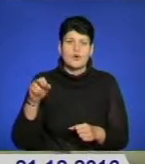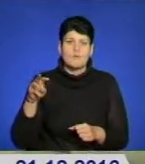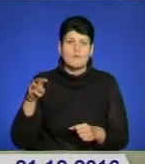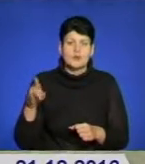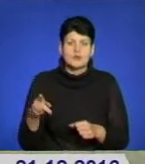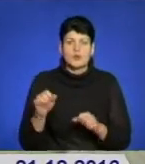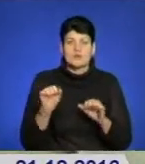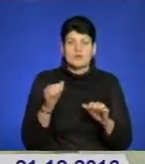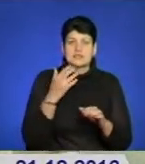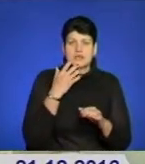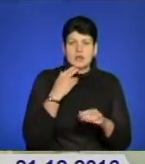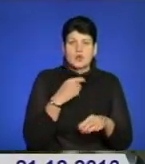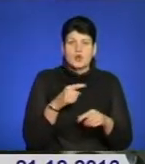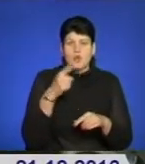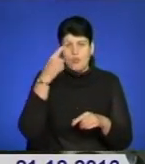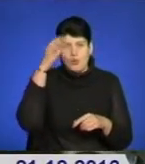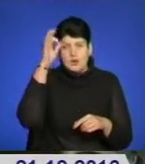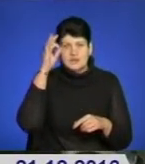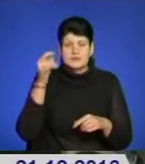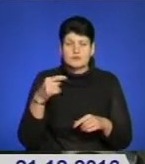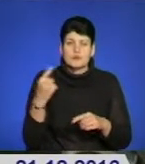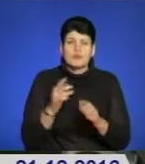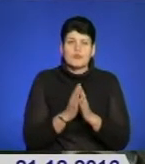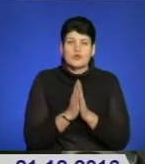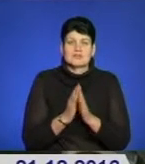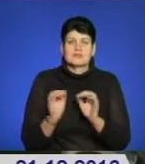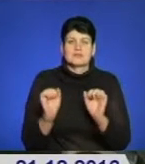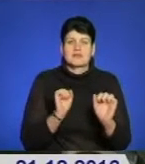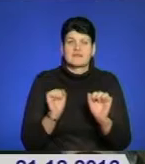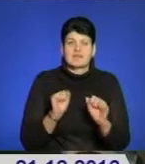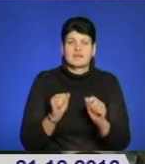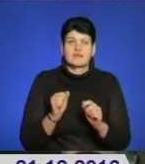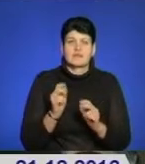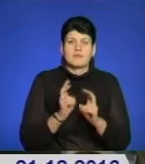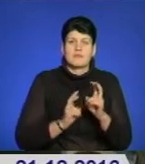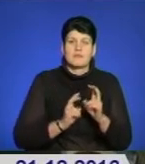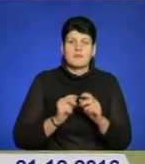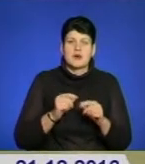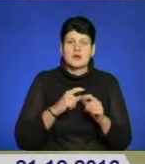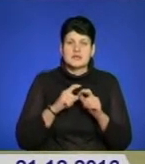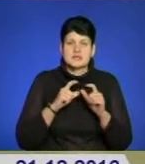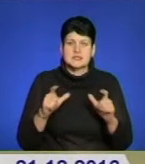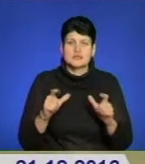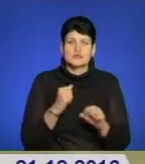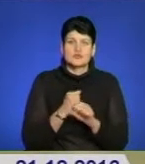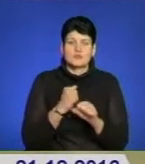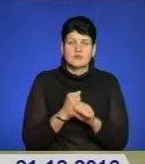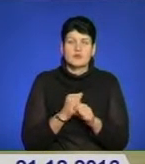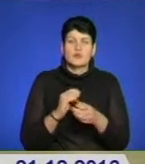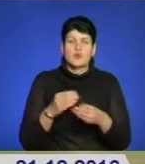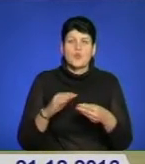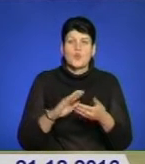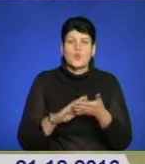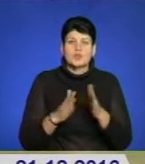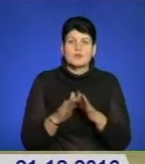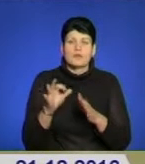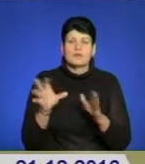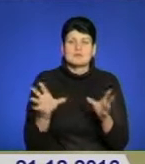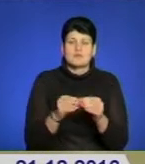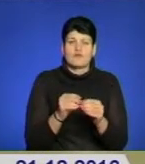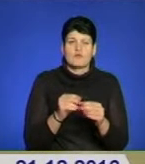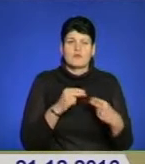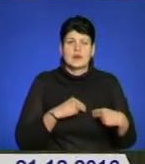Національної поліції в Тернопільській області, закликає підприємців, керівників магазинів укласти з Нацполіцією некомерційні угоди про співпрацю. Відповідно